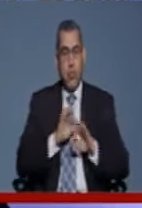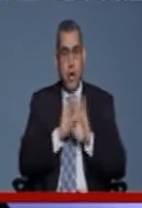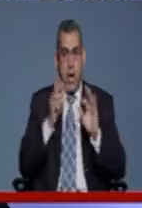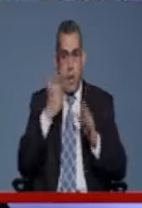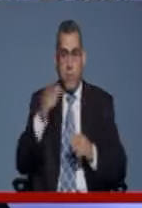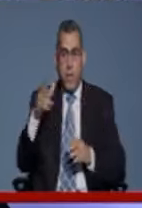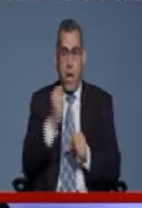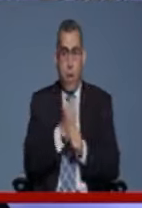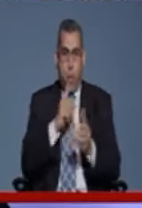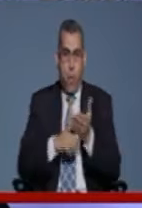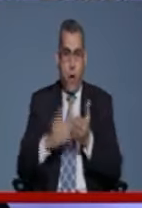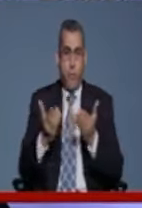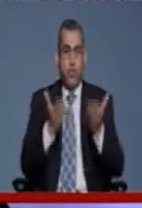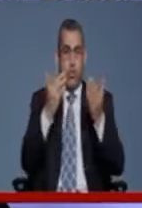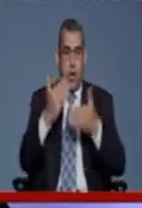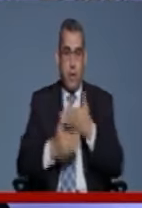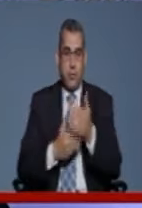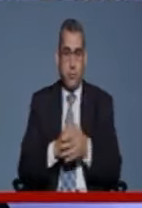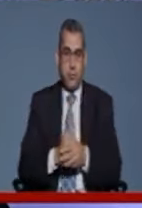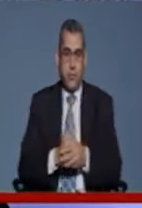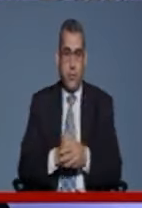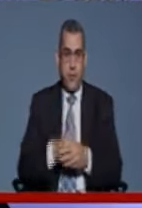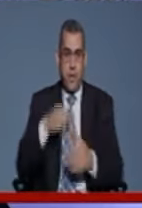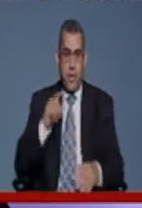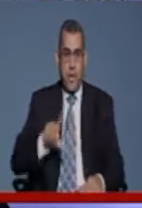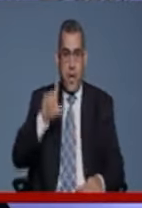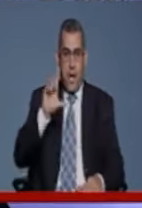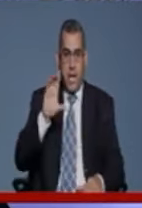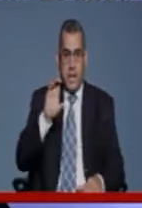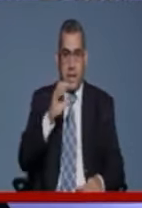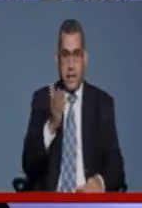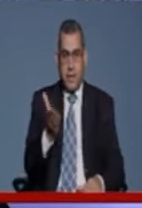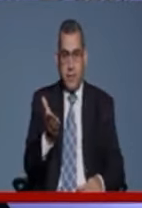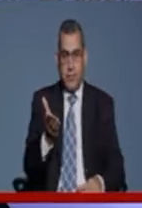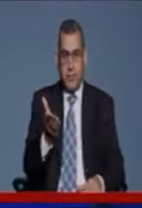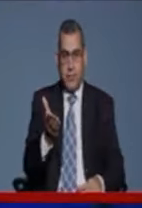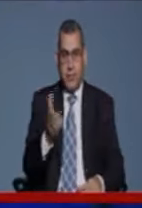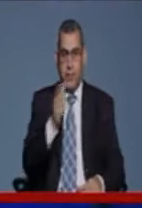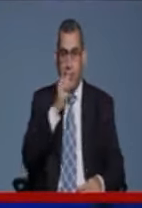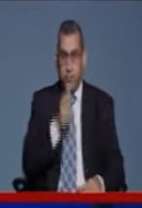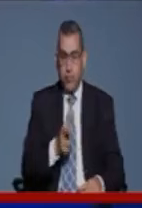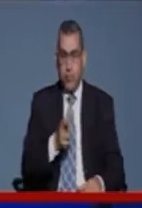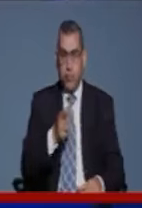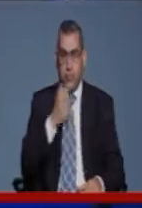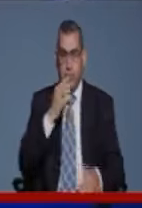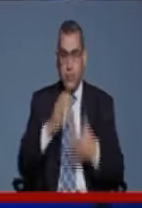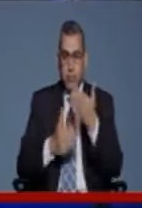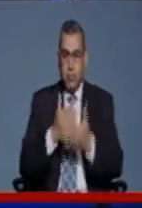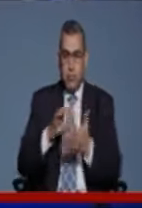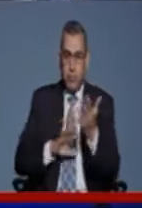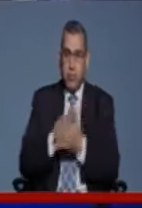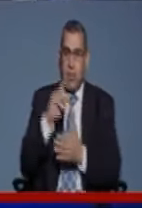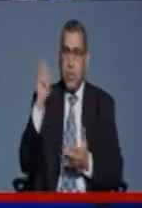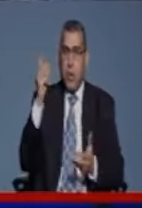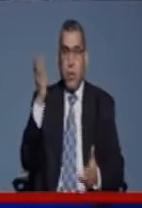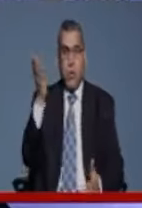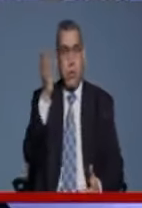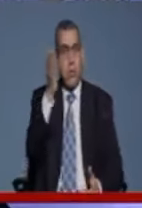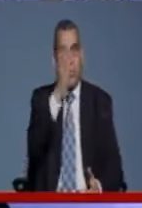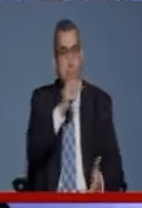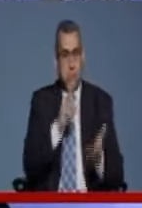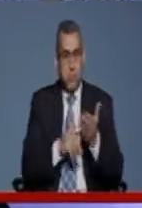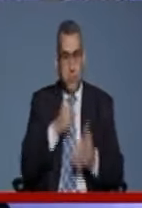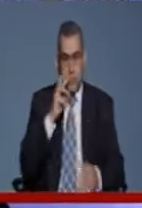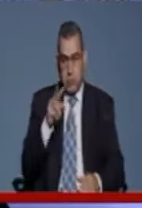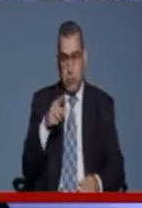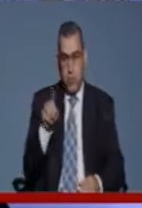الواجب. السيد الرئيس، لقد أثبتت الأحداث الإقليمية والدولية رشد رؤيتكم،